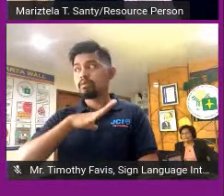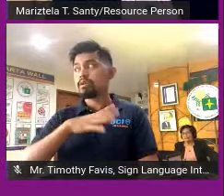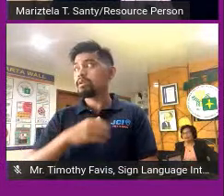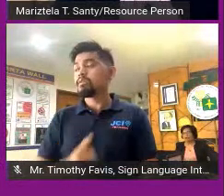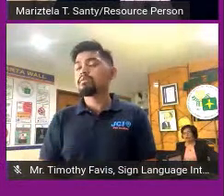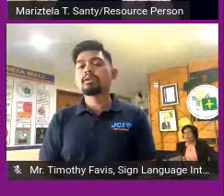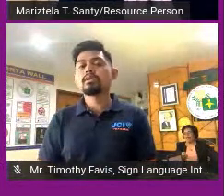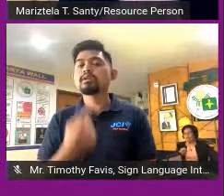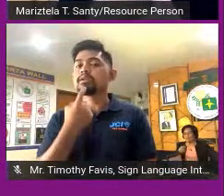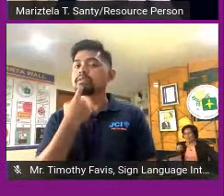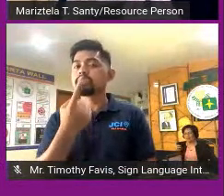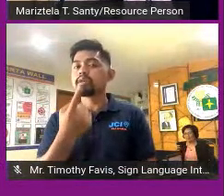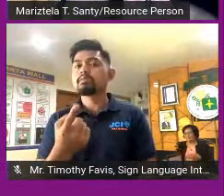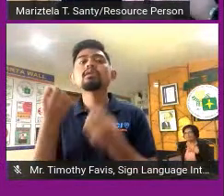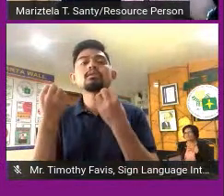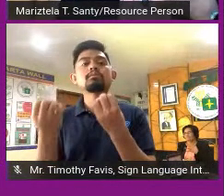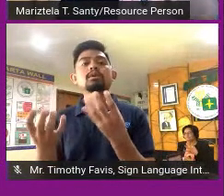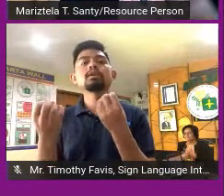Sabi natin doon,